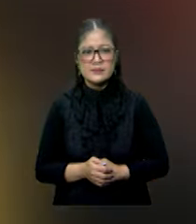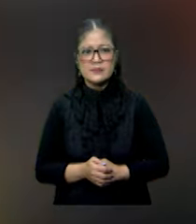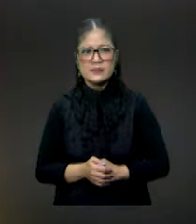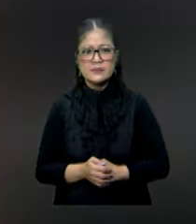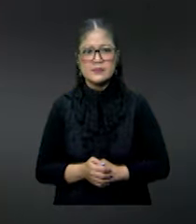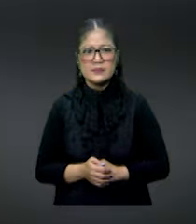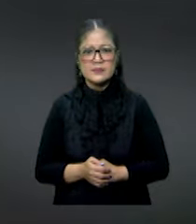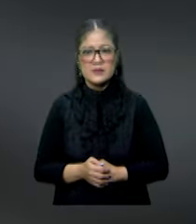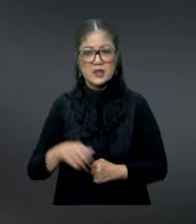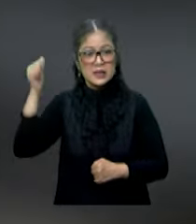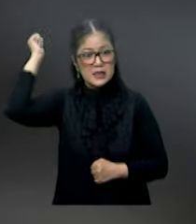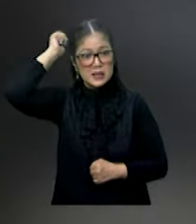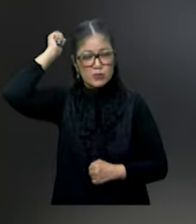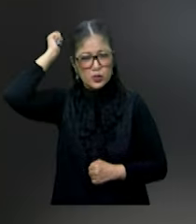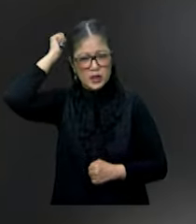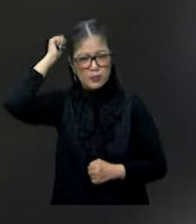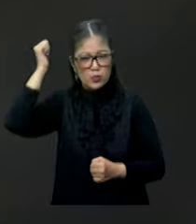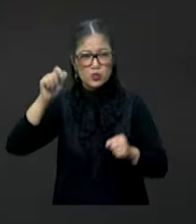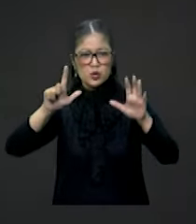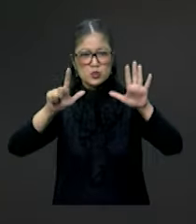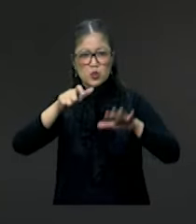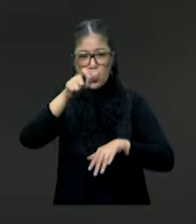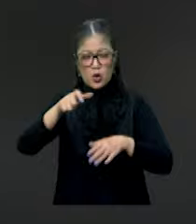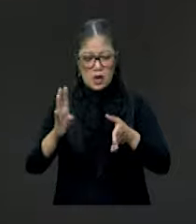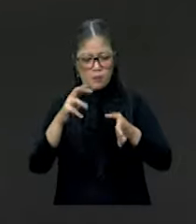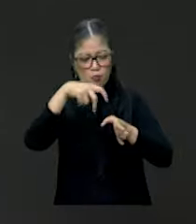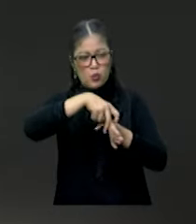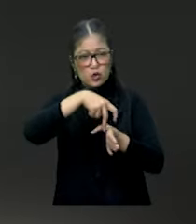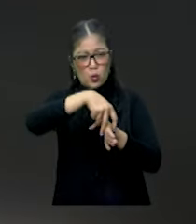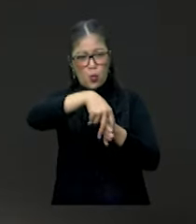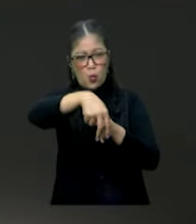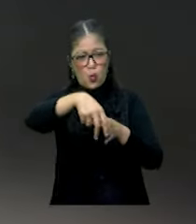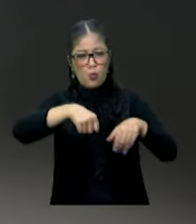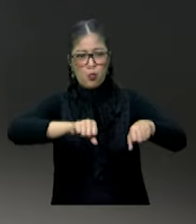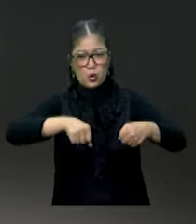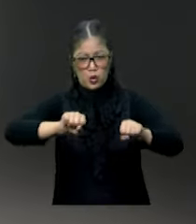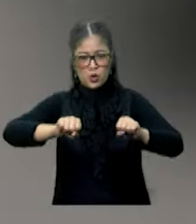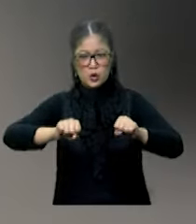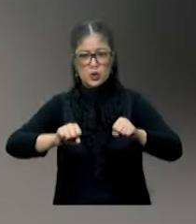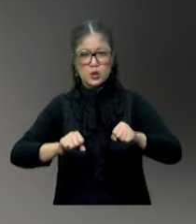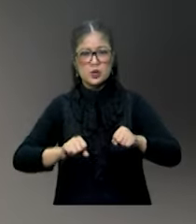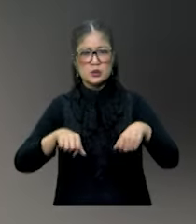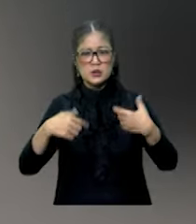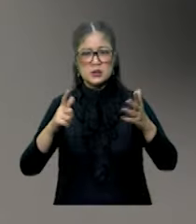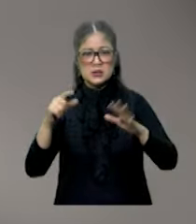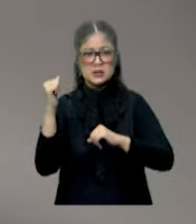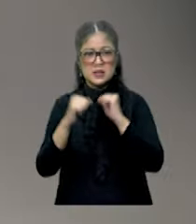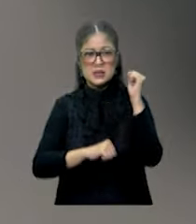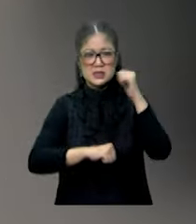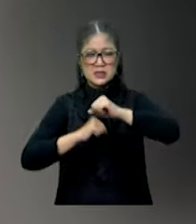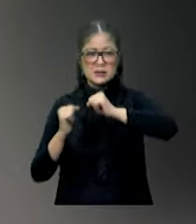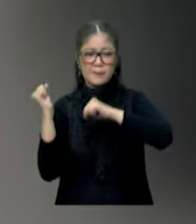Aksi emak-emak nekat berboncengan 7 orang dalam satu motor melintasi jembatan Ampera Palembang viral di media